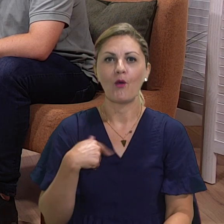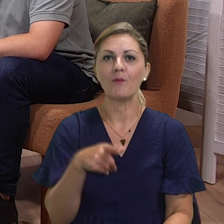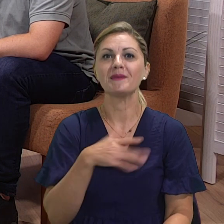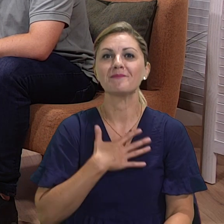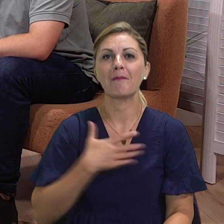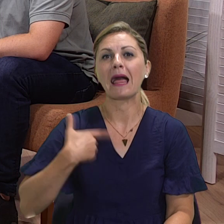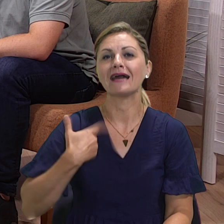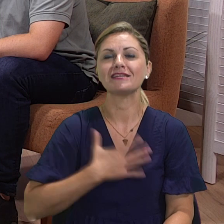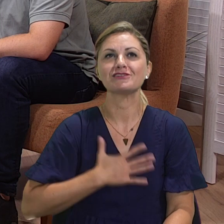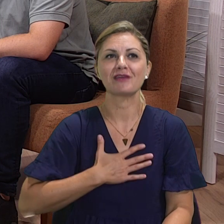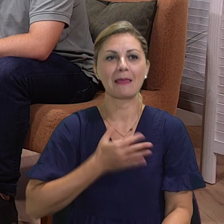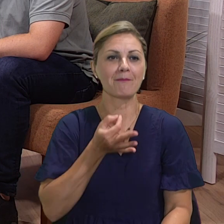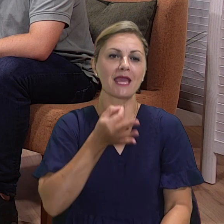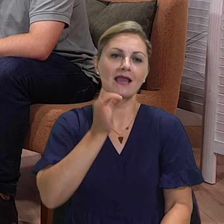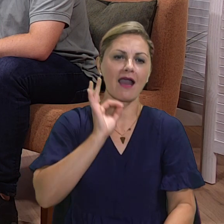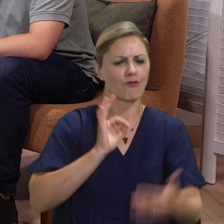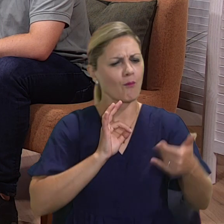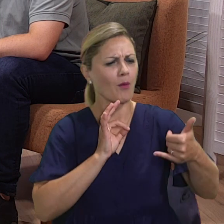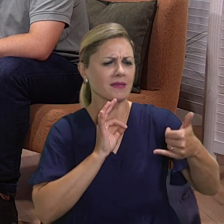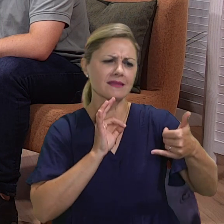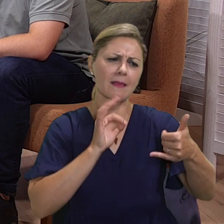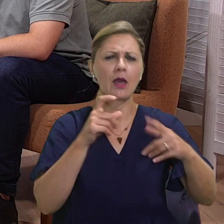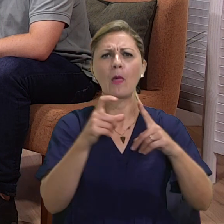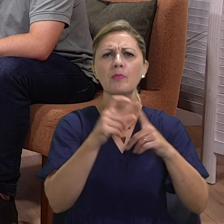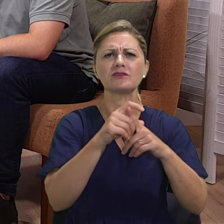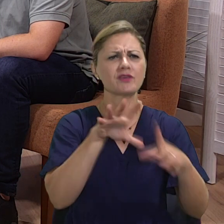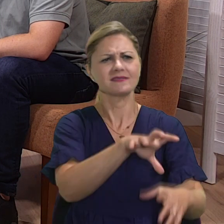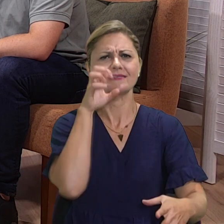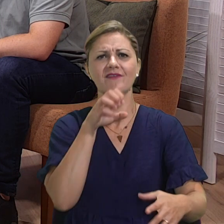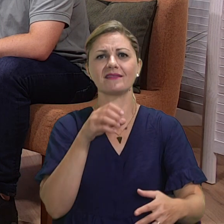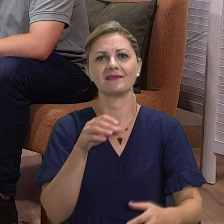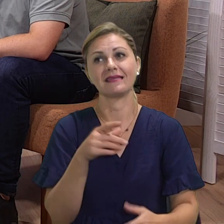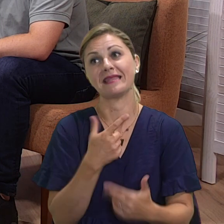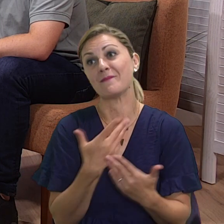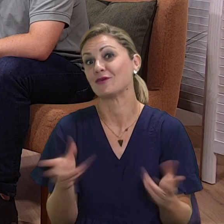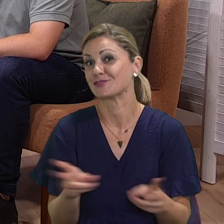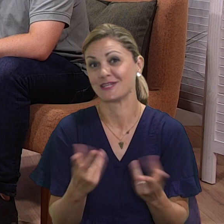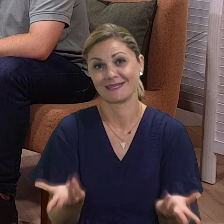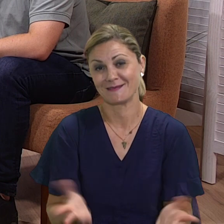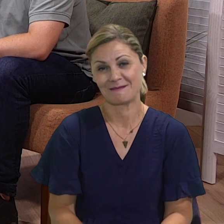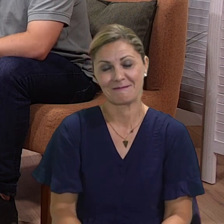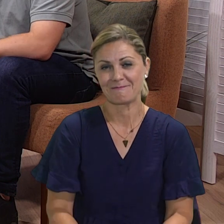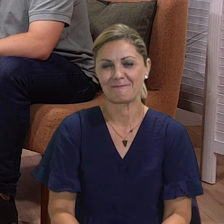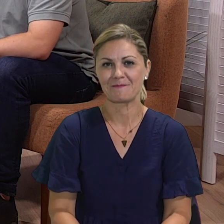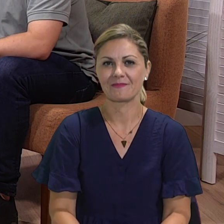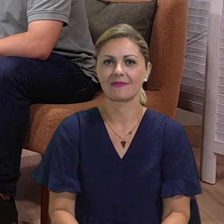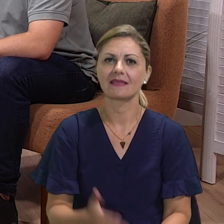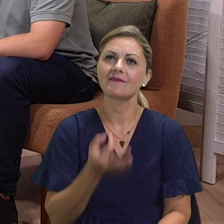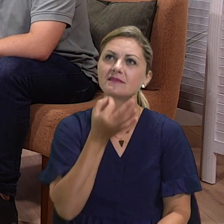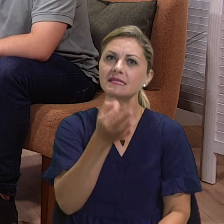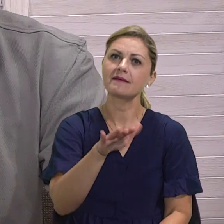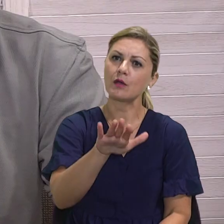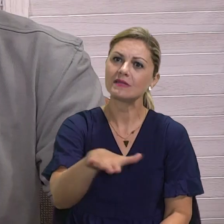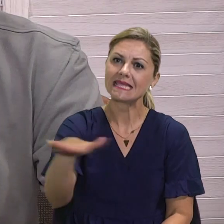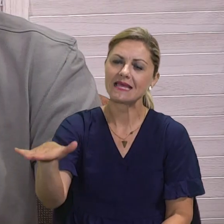ti možeš dok popiješ kavu pročitat preko mobitela i zato je ta kratka forma dobra. Kako se djeca